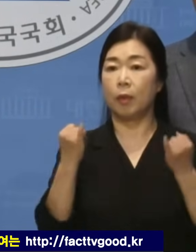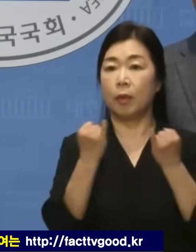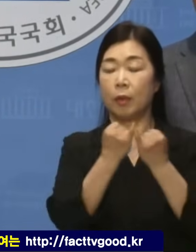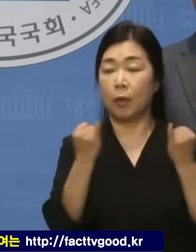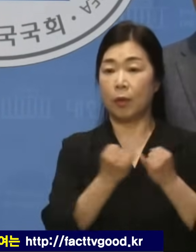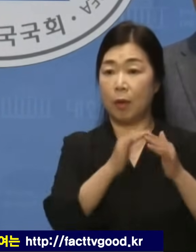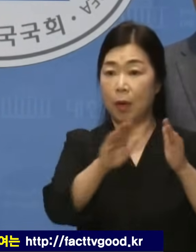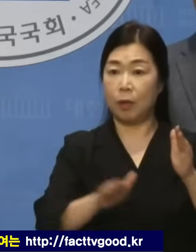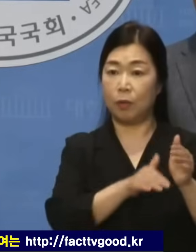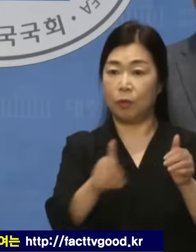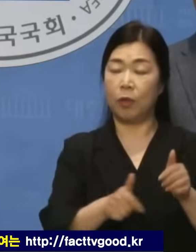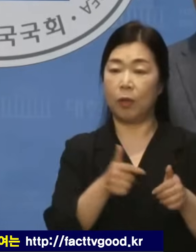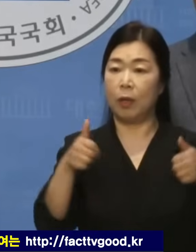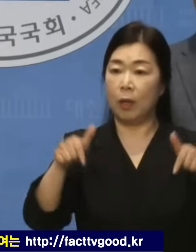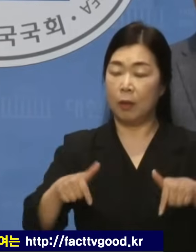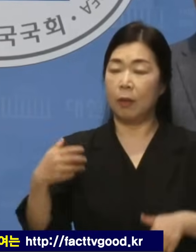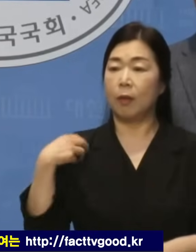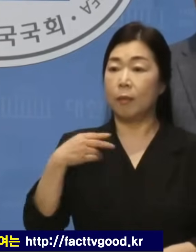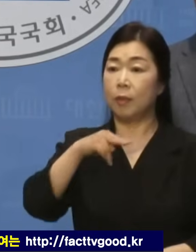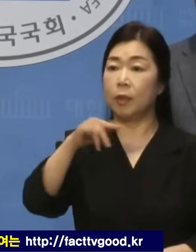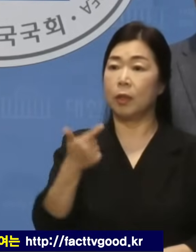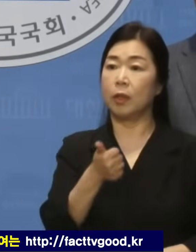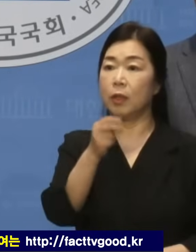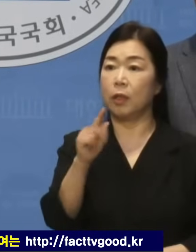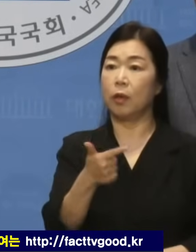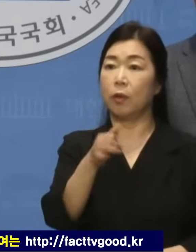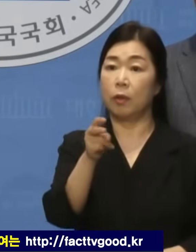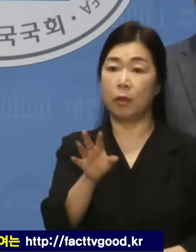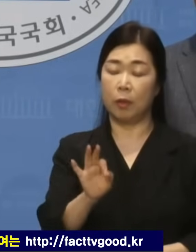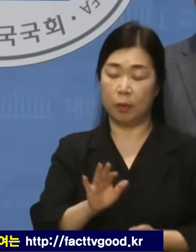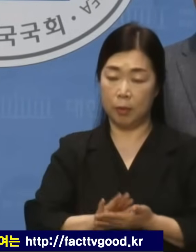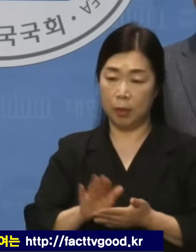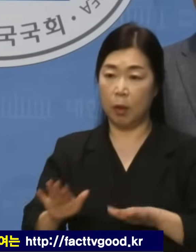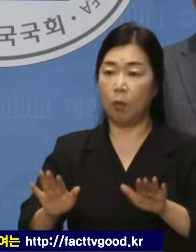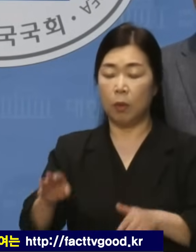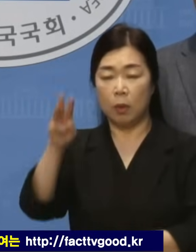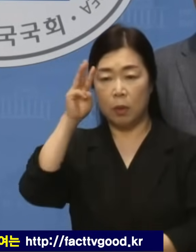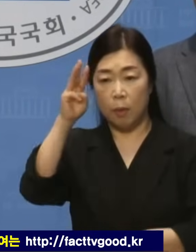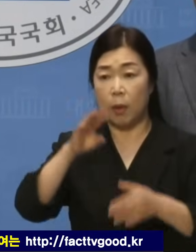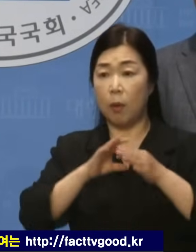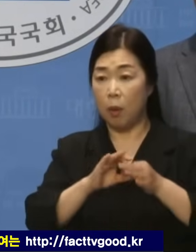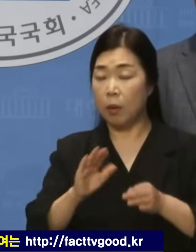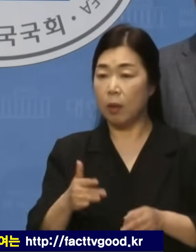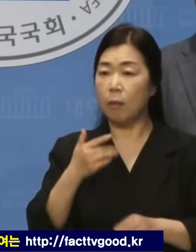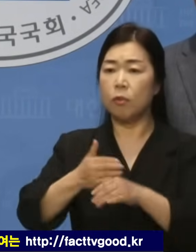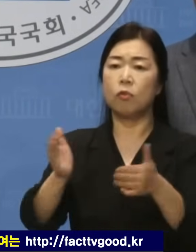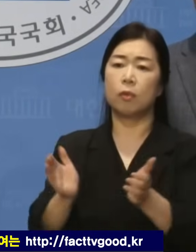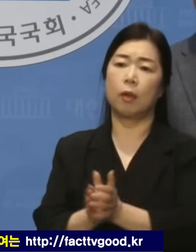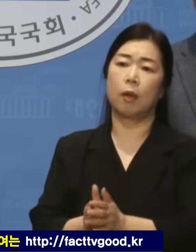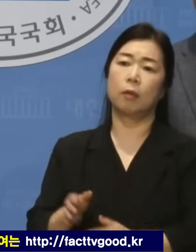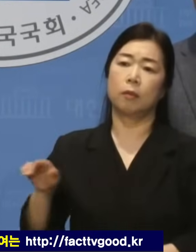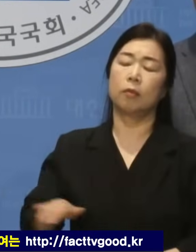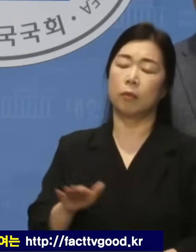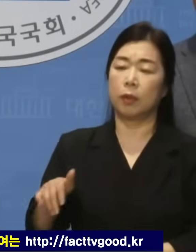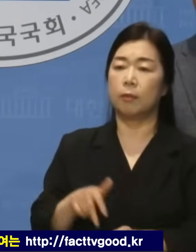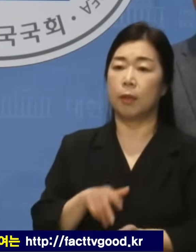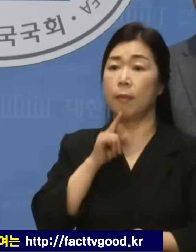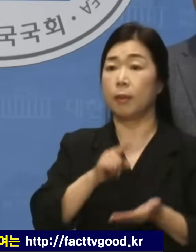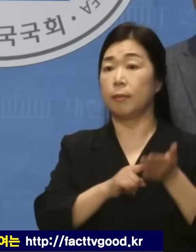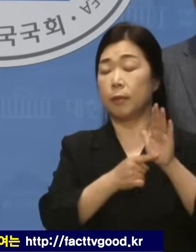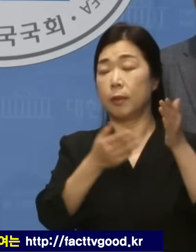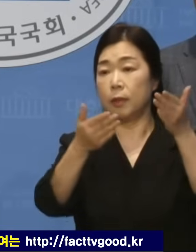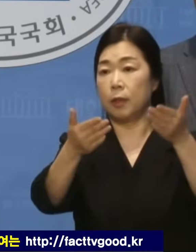있는 신현영입니다. 오늘 젠버리 관련한 더불어민주당의 여가위 위원들이 기자회견을 하고자 이 자리에